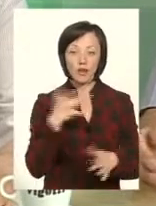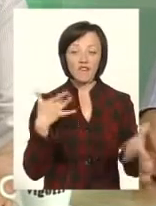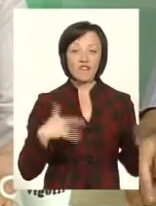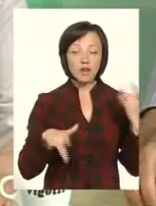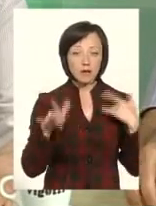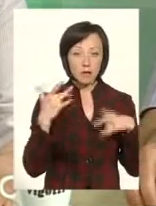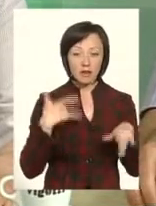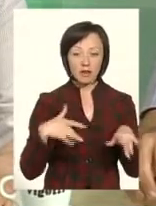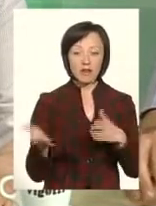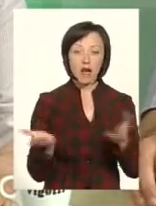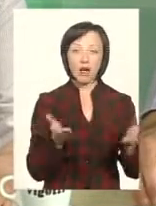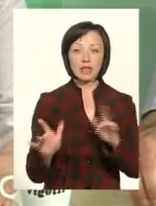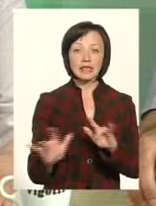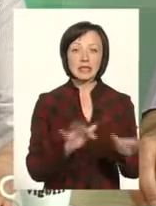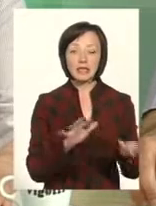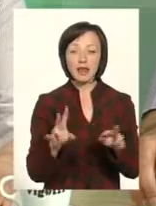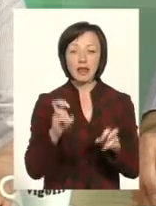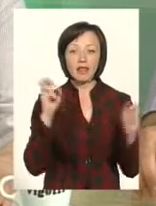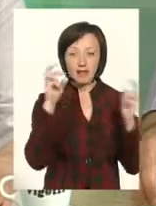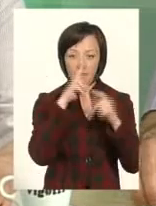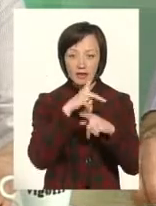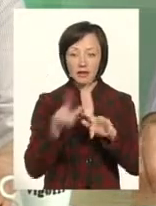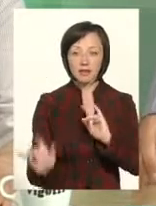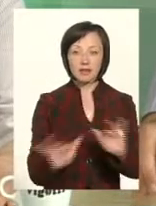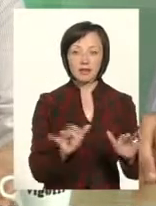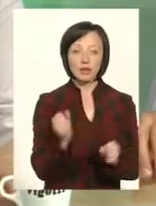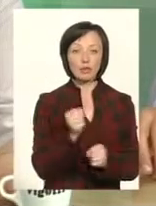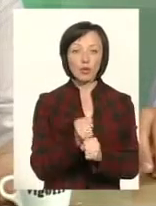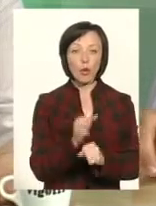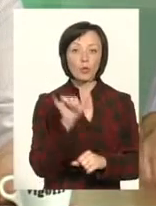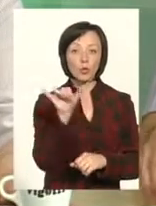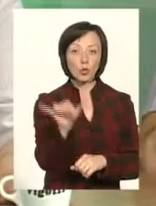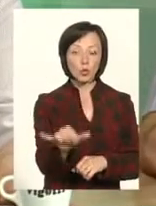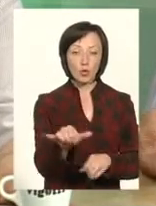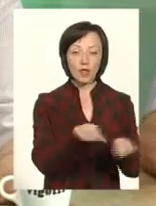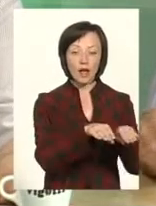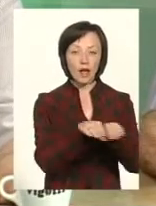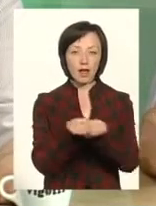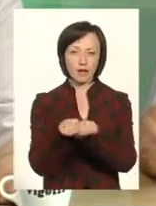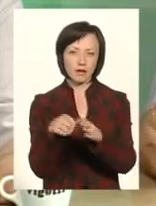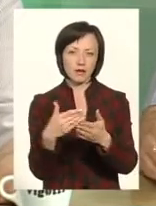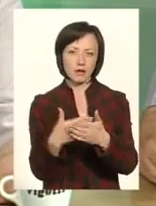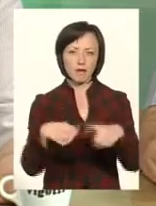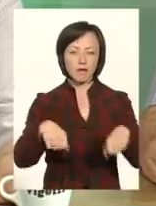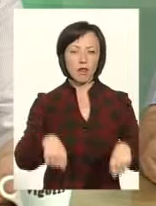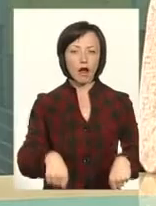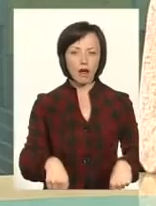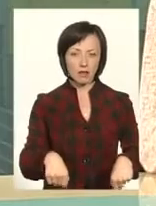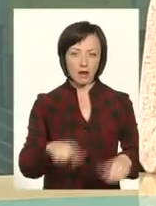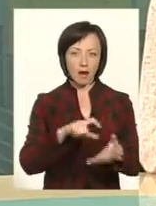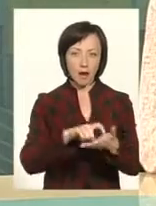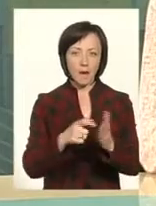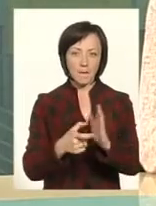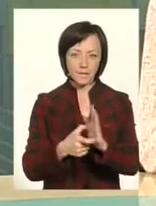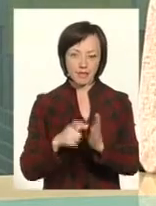оправданням десь якихось дій, які невірні дії, які зроблені на рівні десь владних